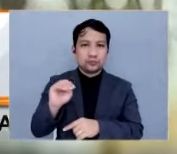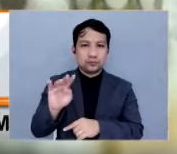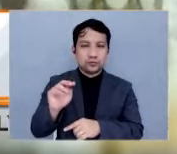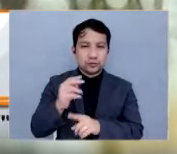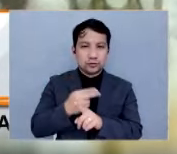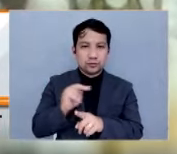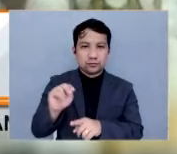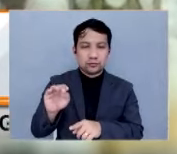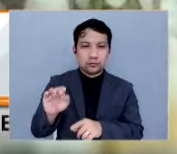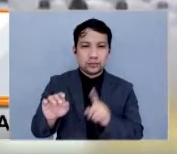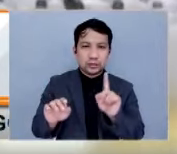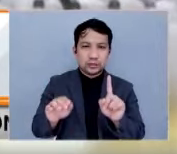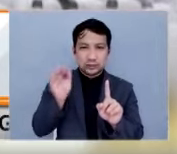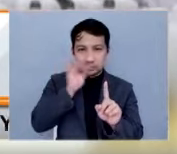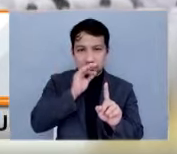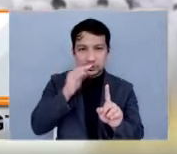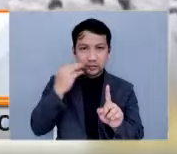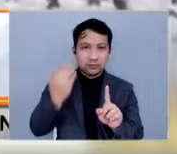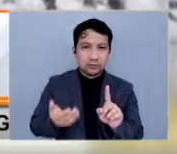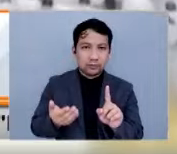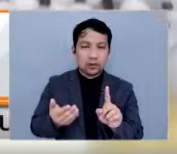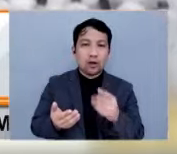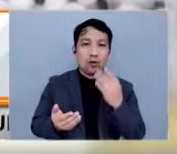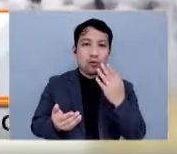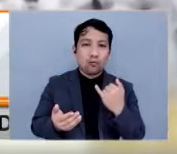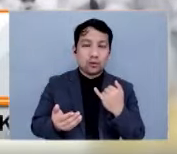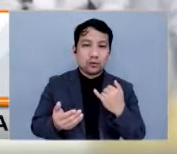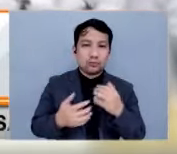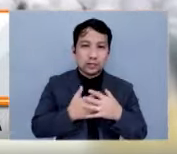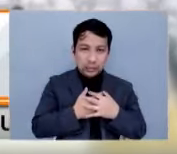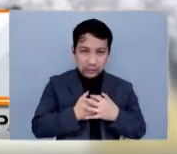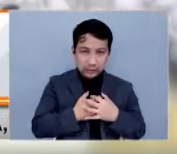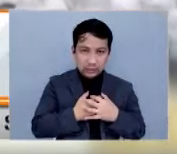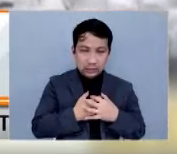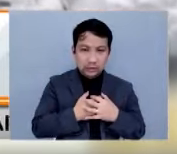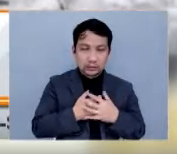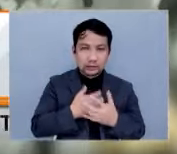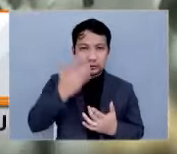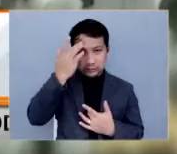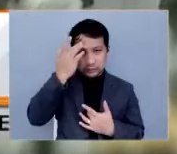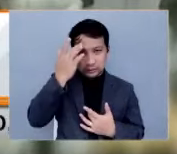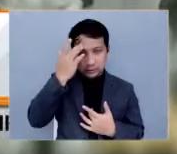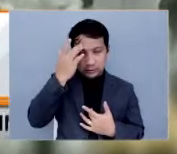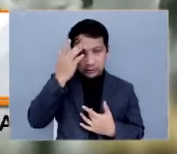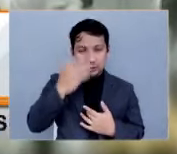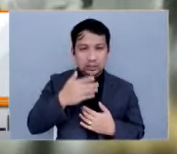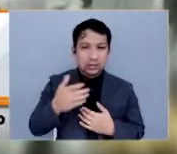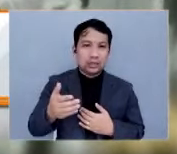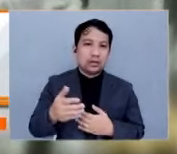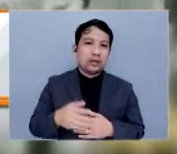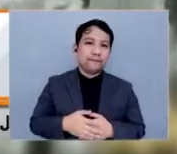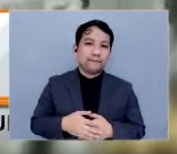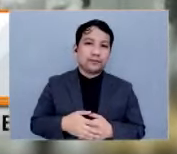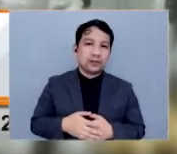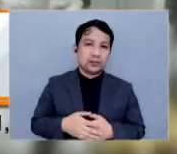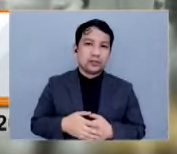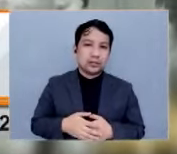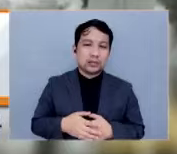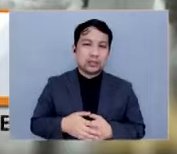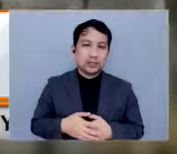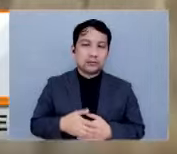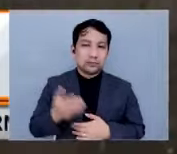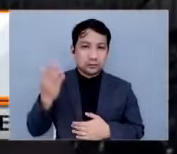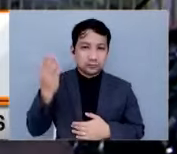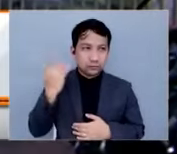ang naitalang namatay dahil naman sa cardiopulmonary arrest, secondary to pulmonary embolism o atake sa puso noong June